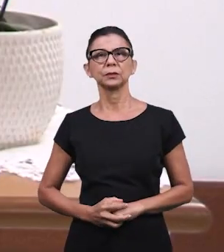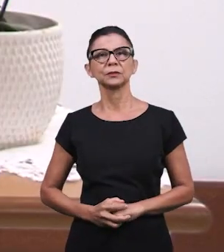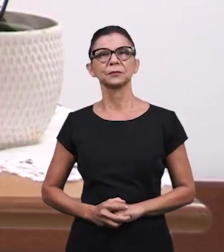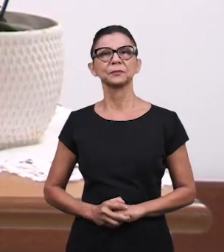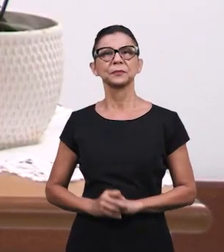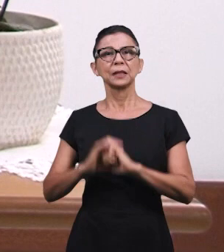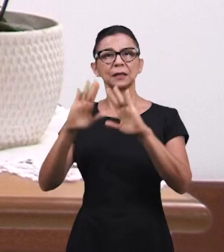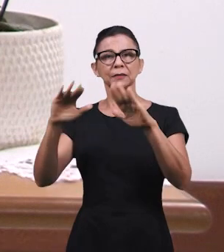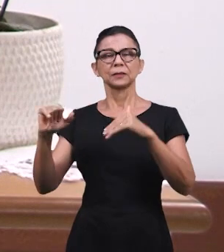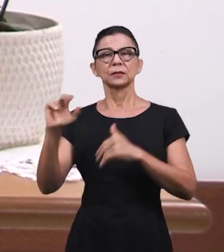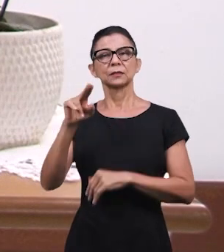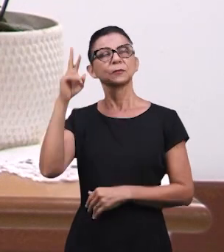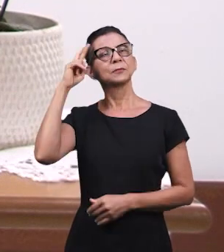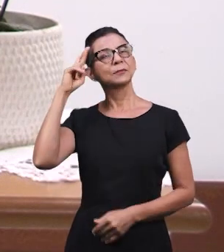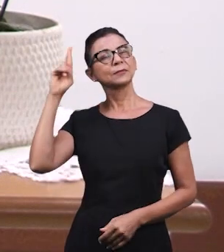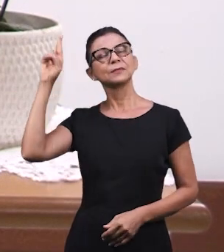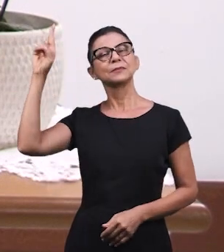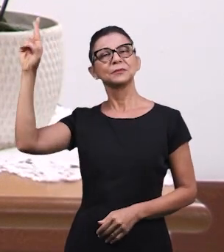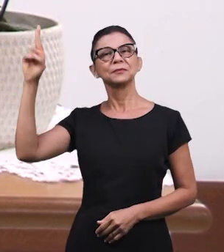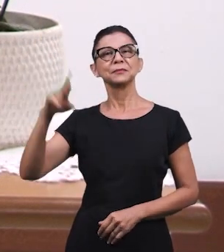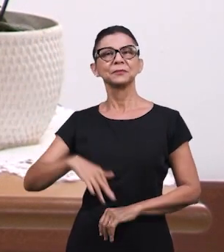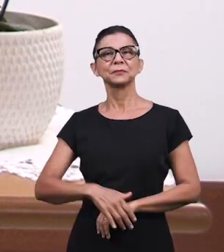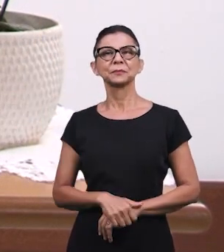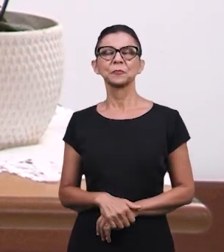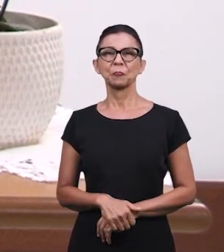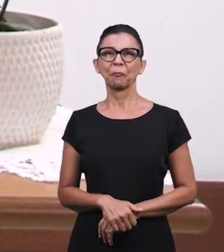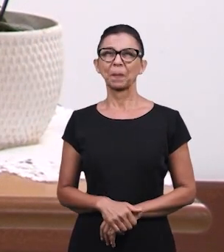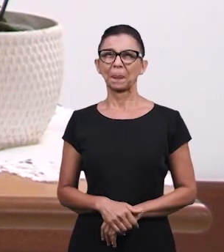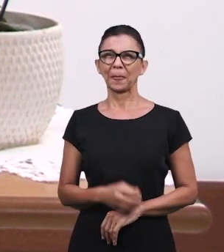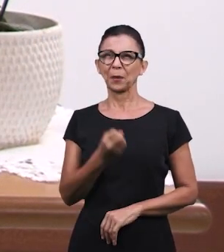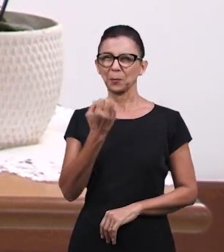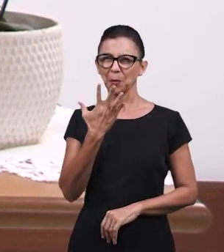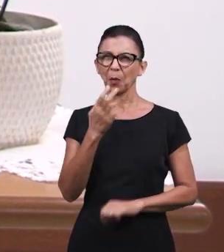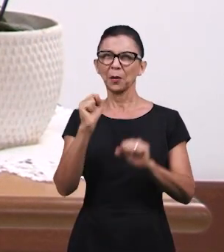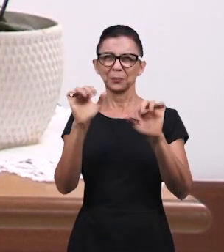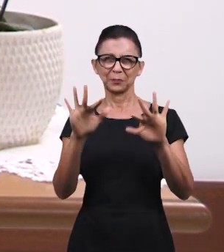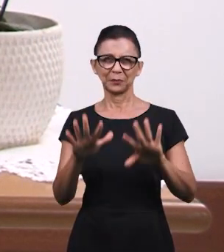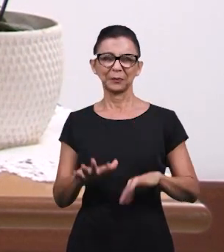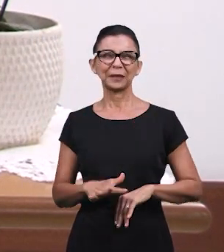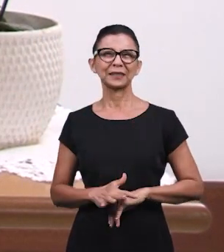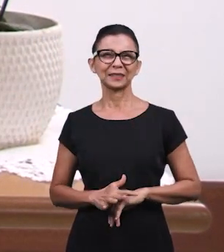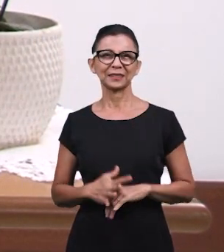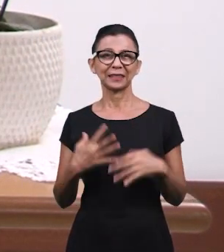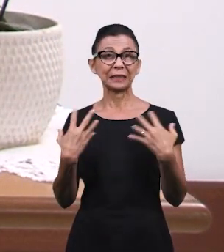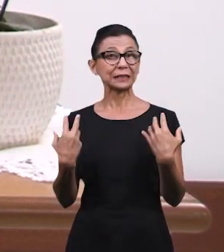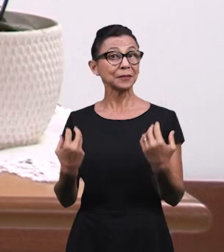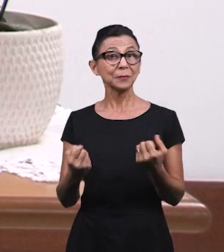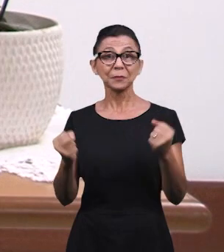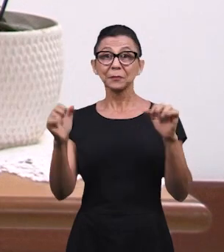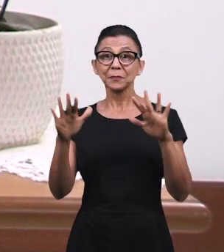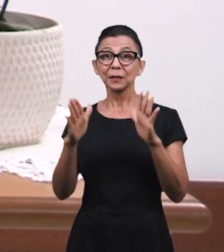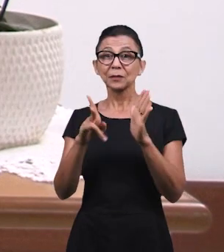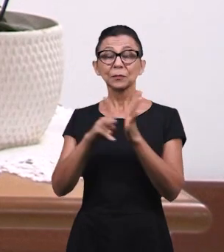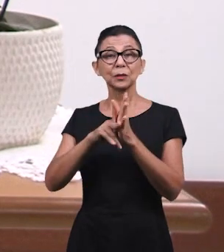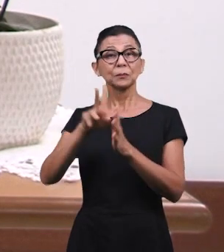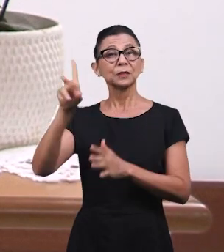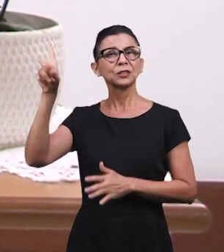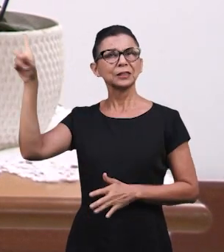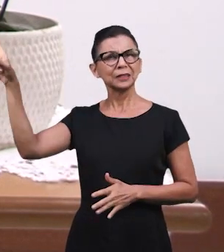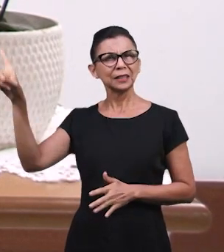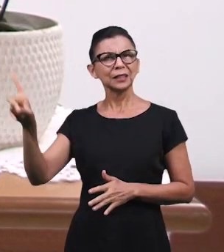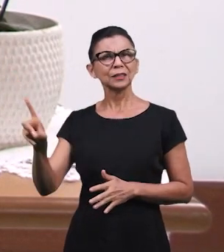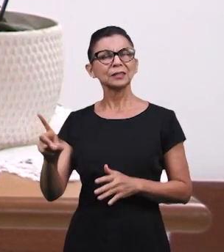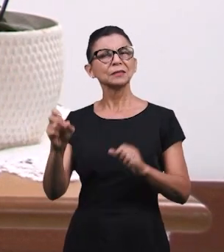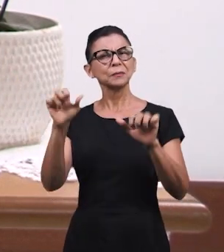Да будет прославлено имя нашего Господа, что за благословение, возлюбленный, получать это благословение от Господа,